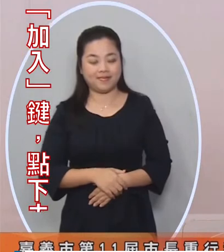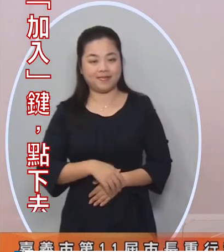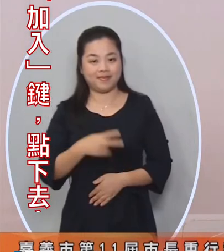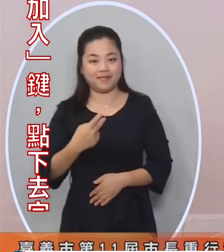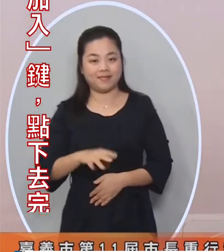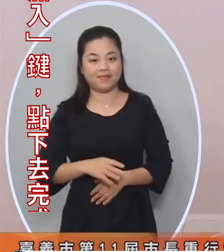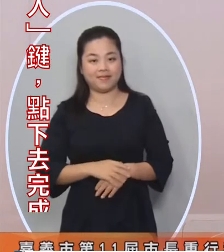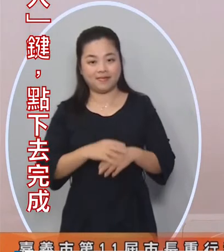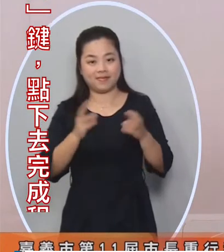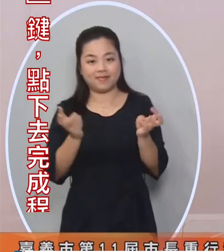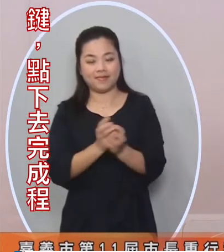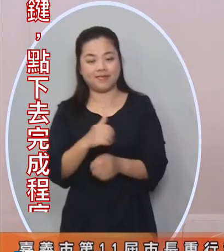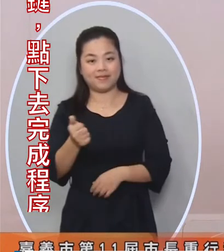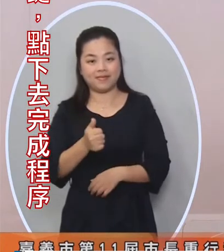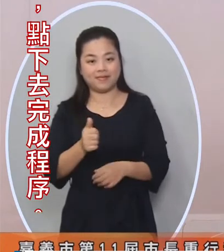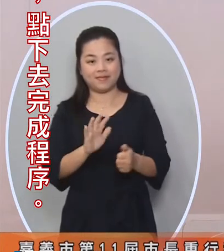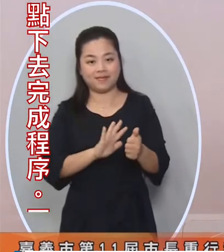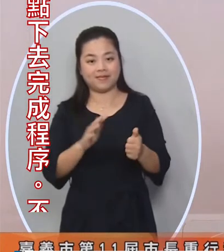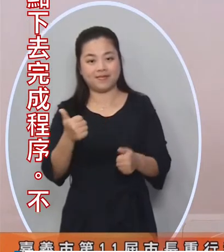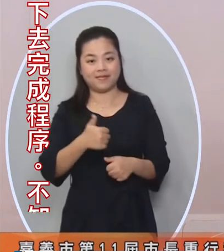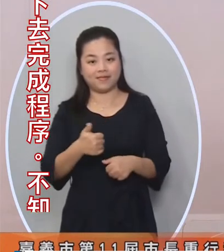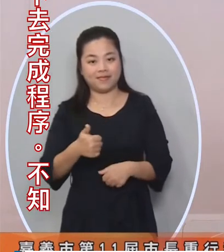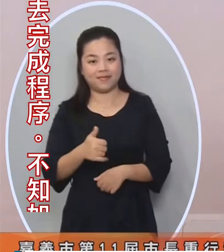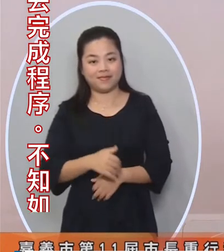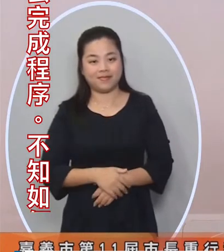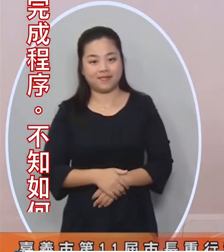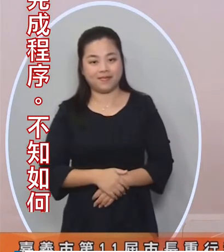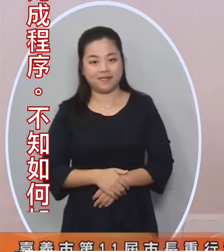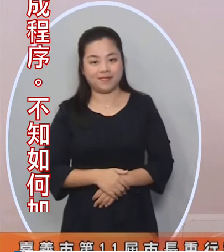杨胜虎委员。